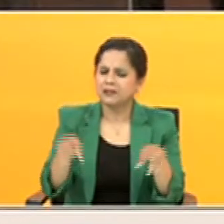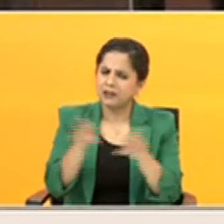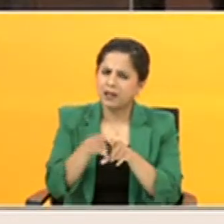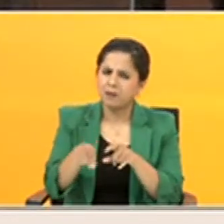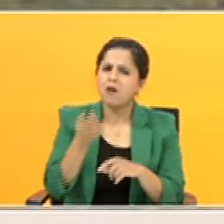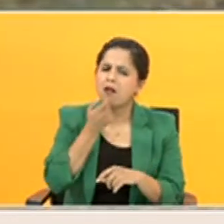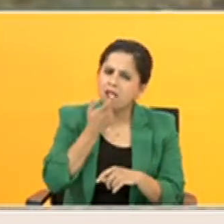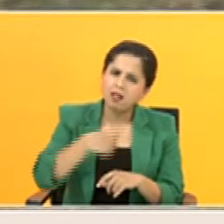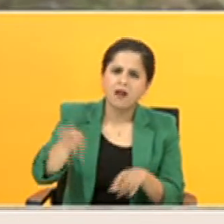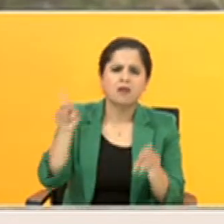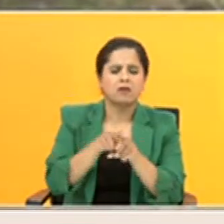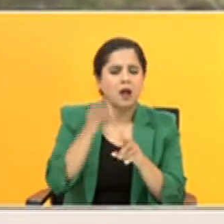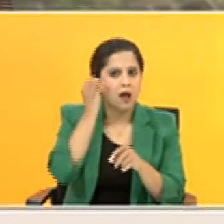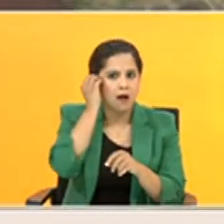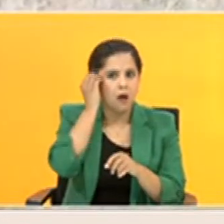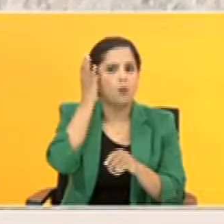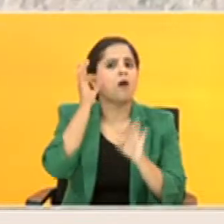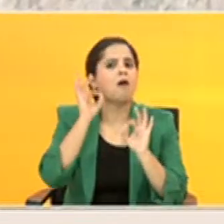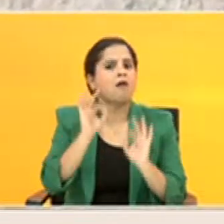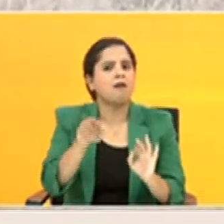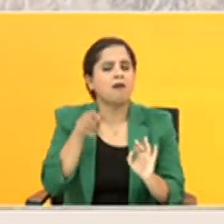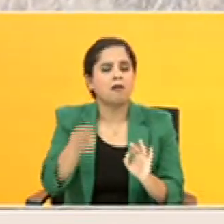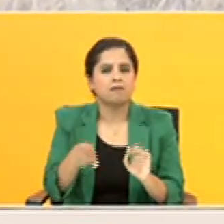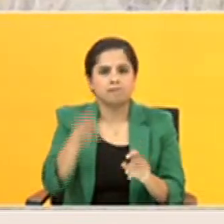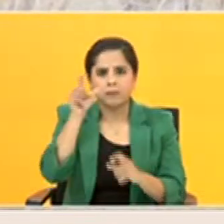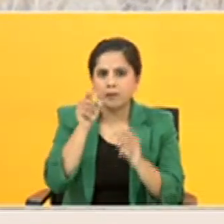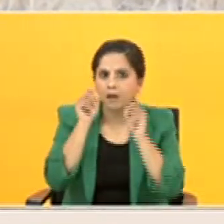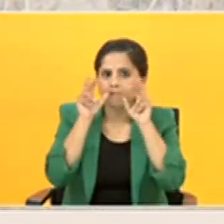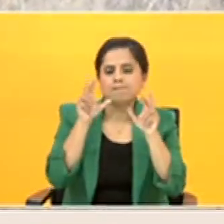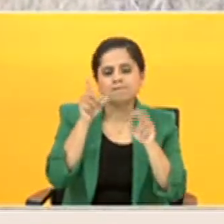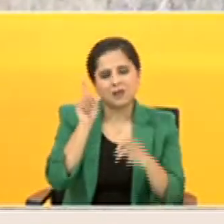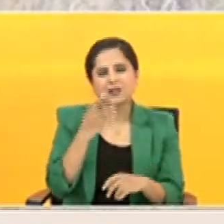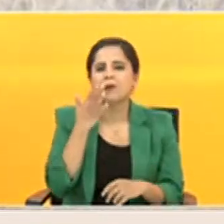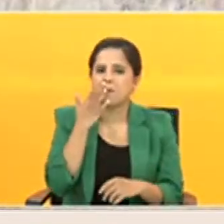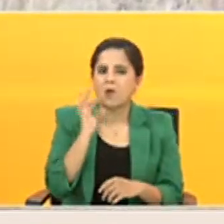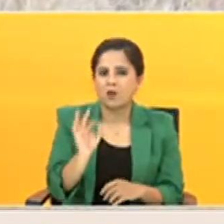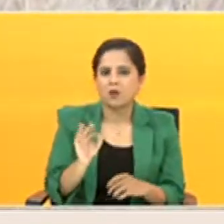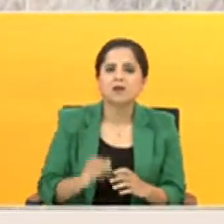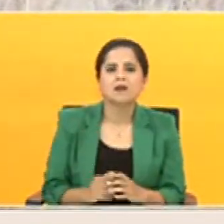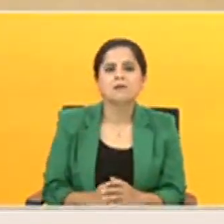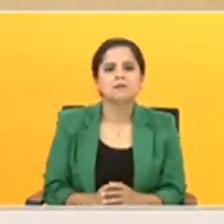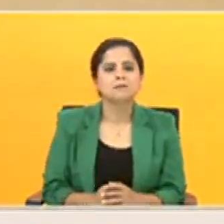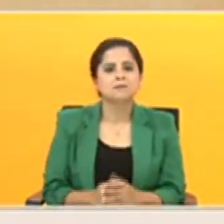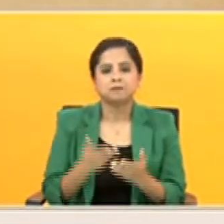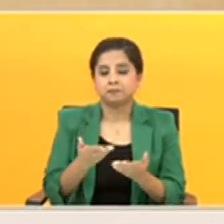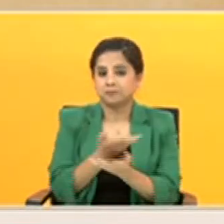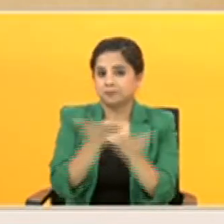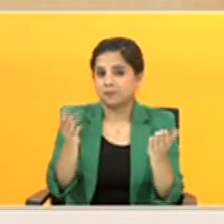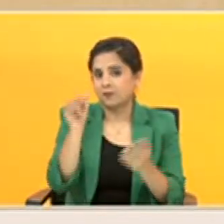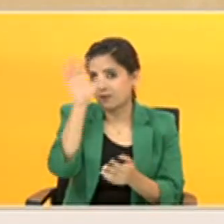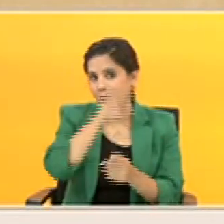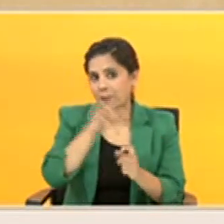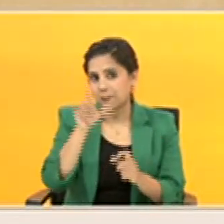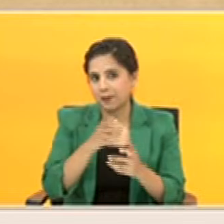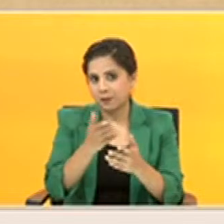हमेशा जागरूक और सतर्क रहना होगा। मेरे प्यारे